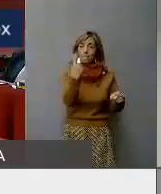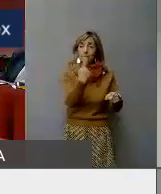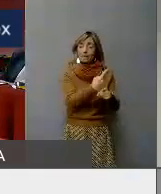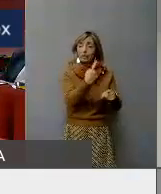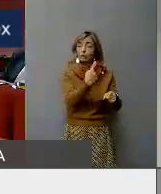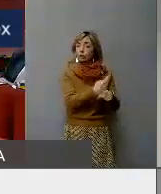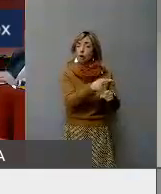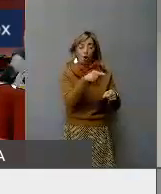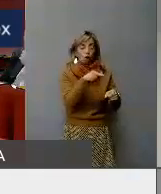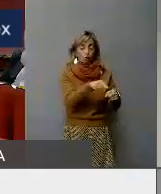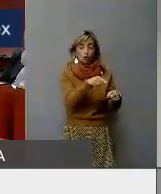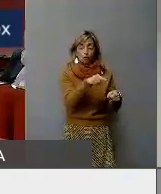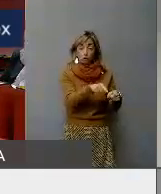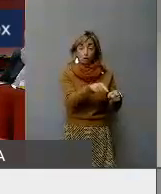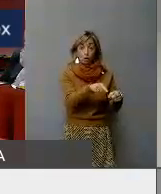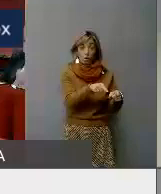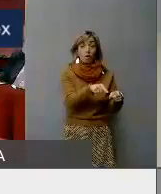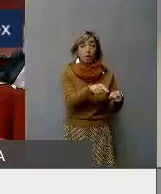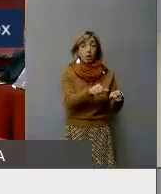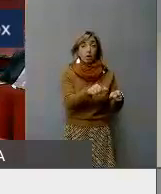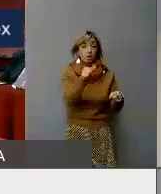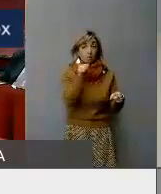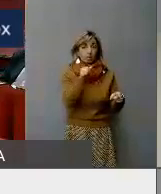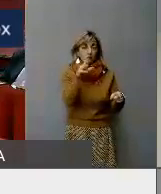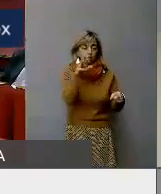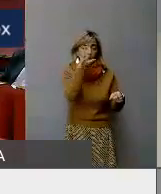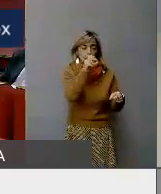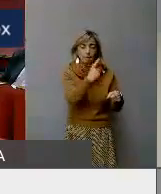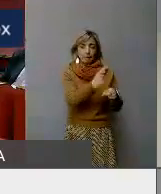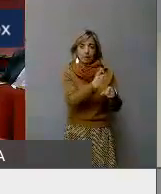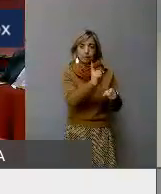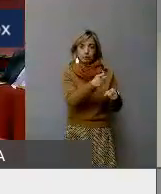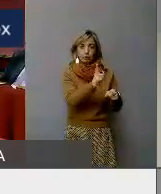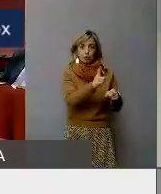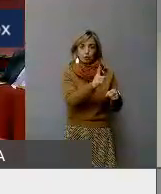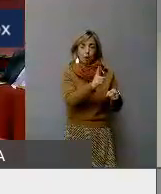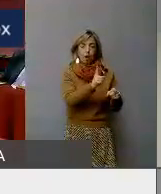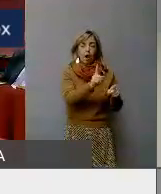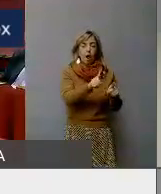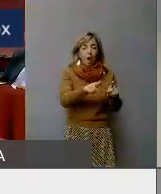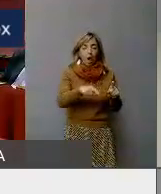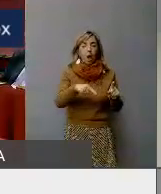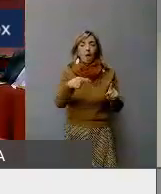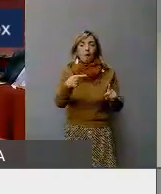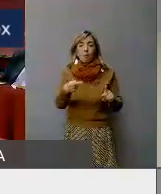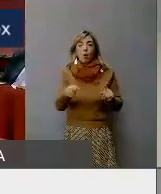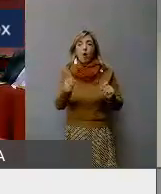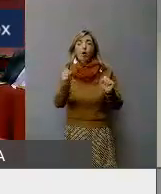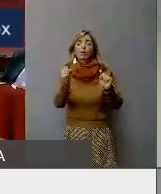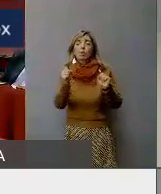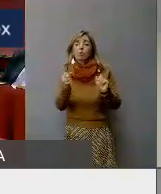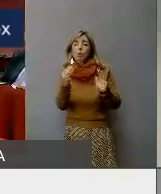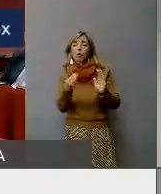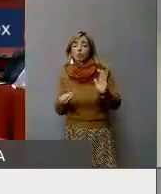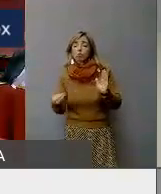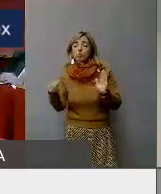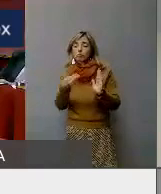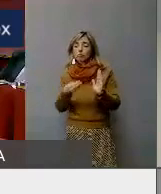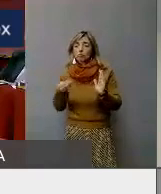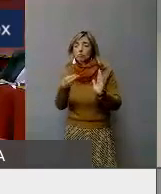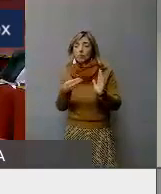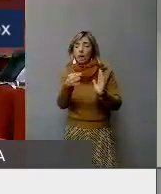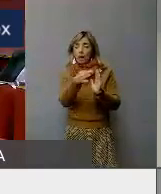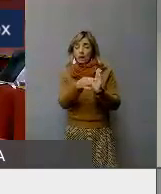come dire proprio anche riduzione nella vocazione della norma di ampliare la platea e di rispondere